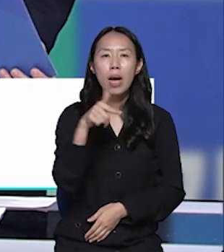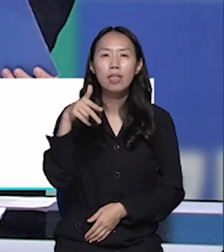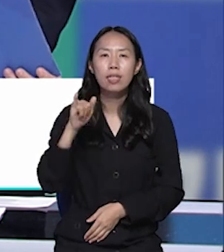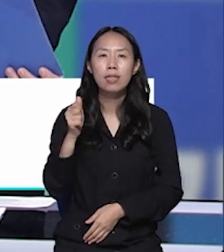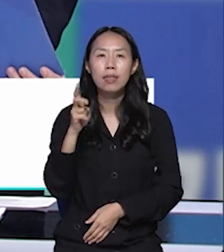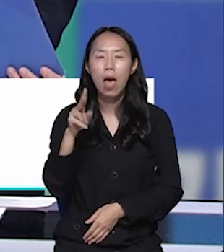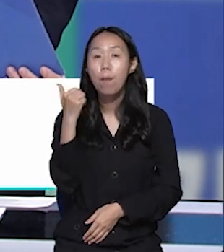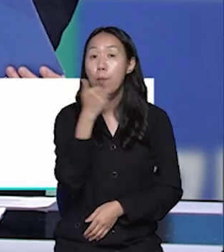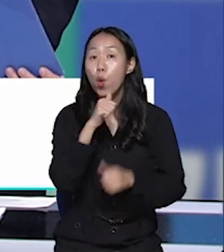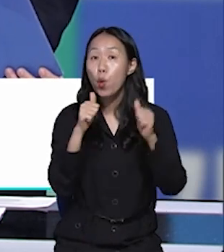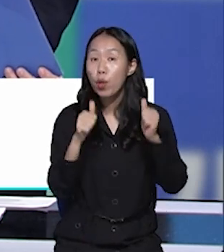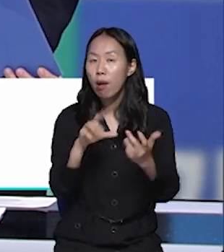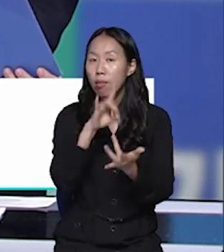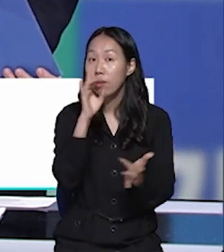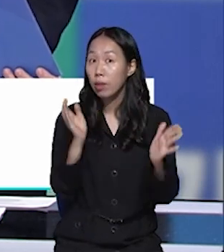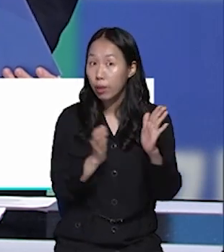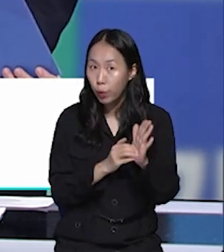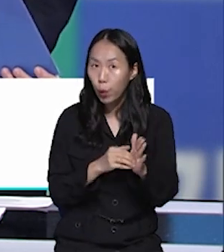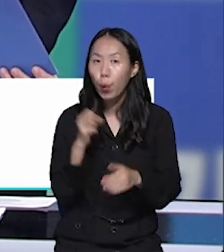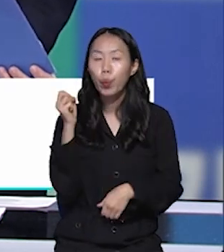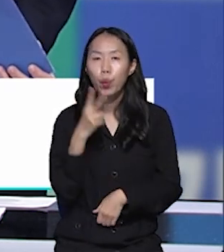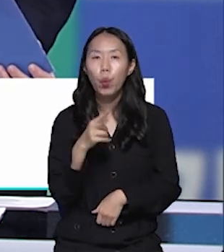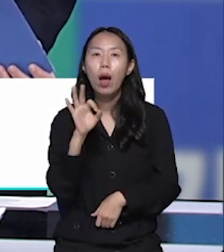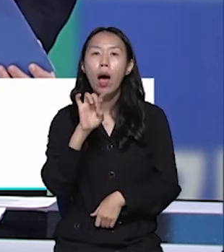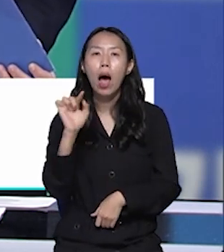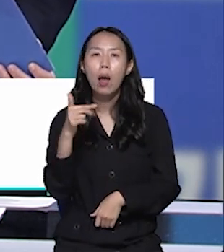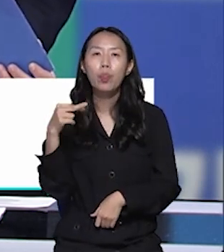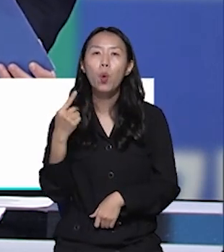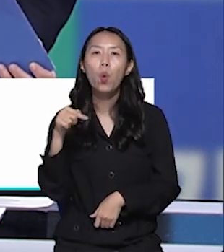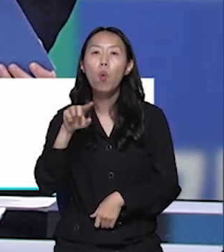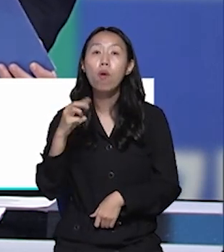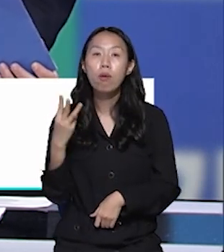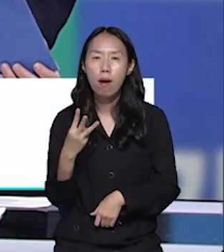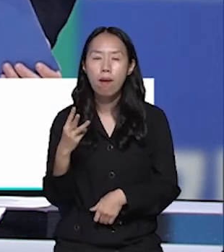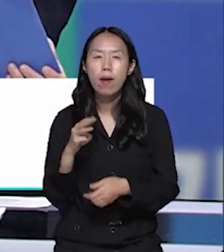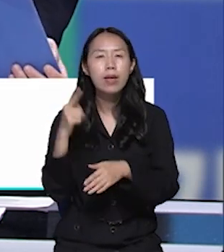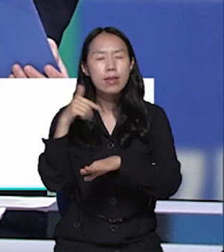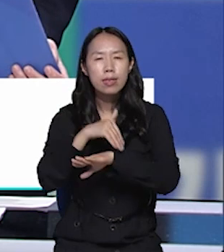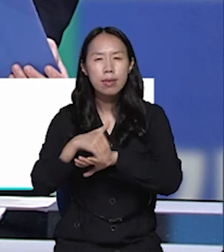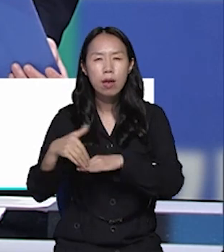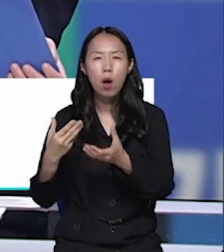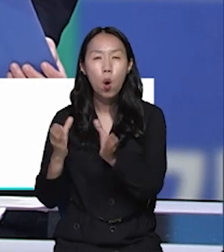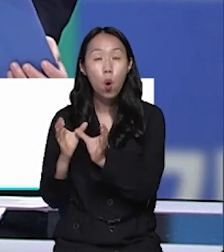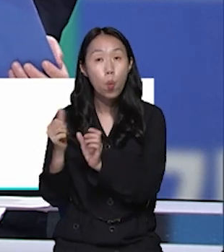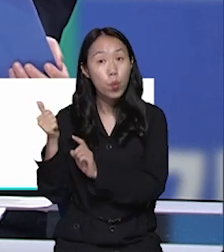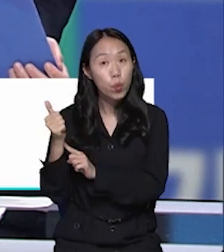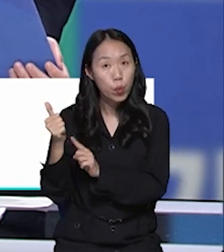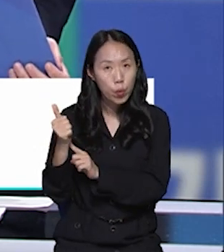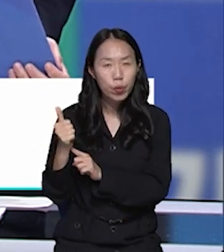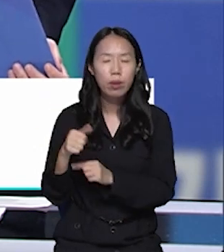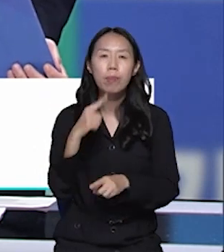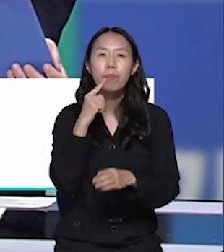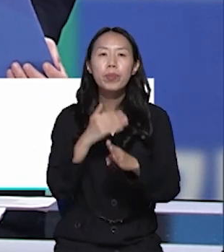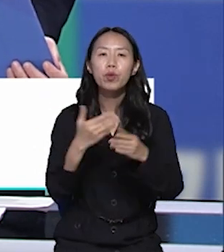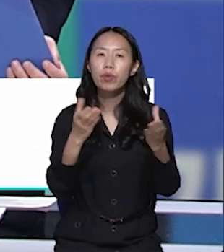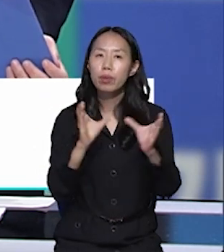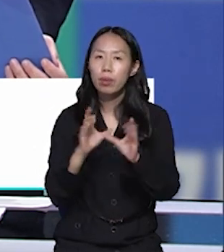발탁됐고 광주동남을 총선출마 예정인 안도 전 기획재정부 차관도 민주당에 입당했습니다